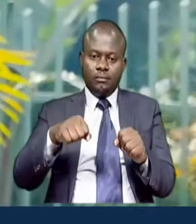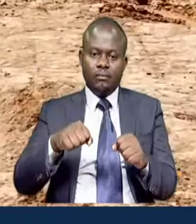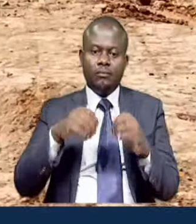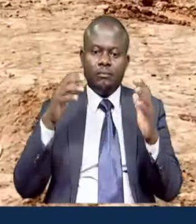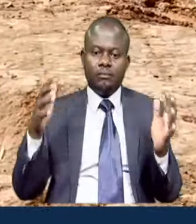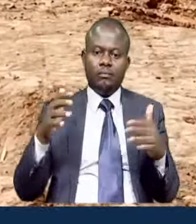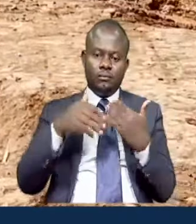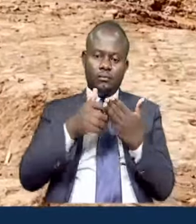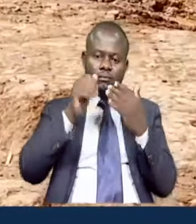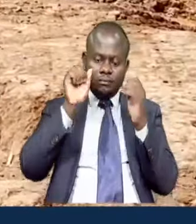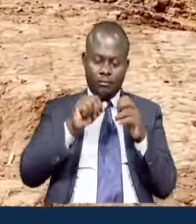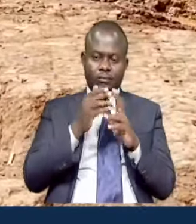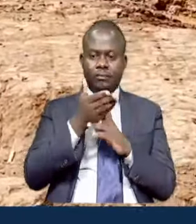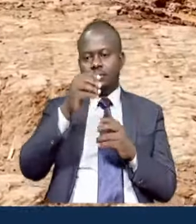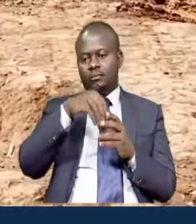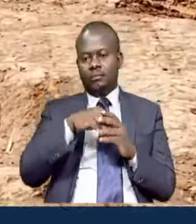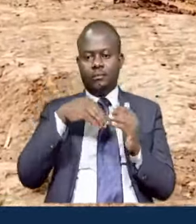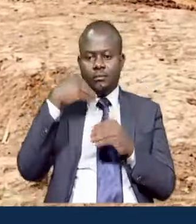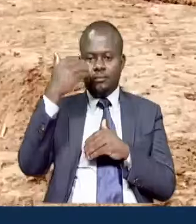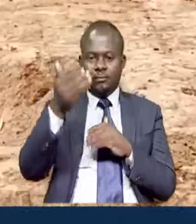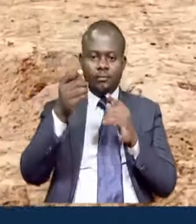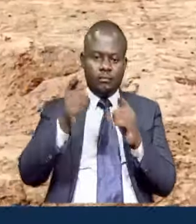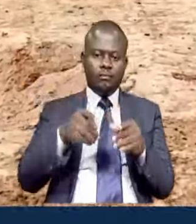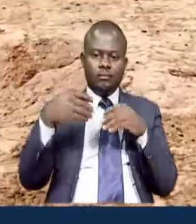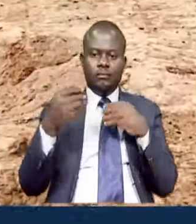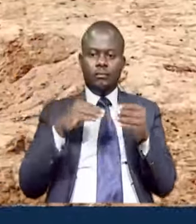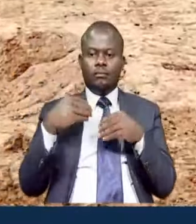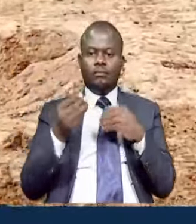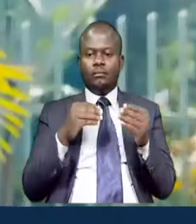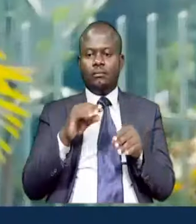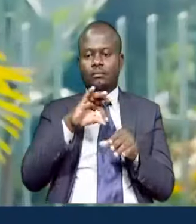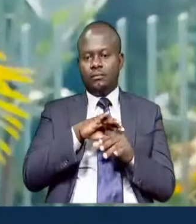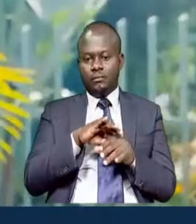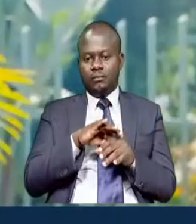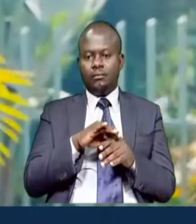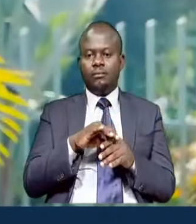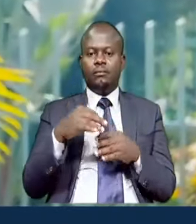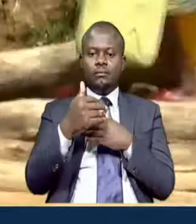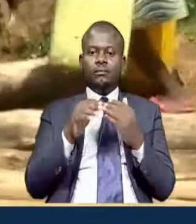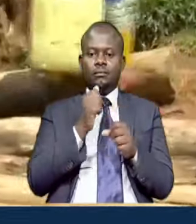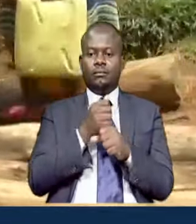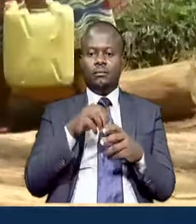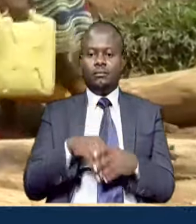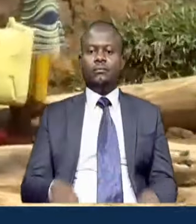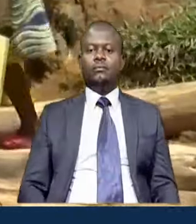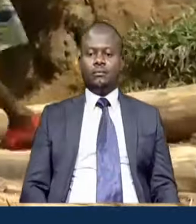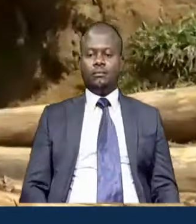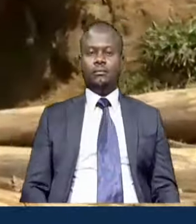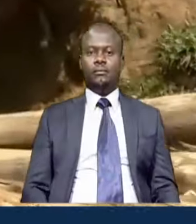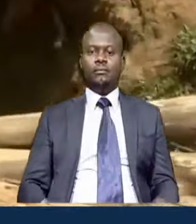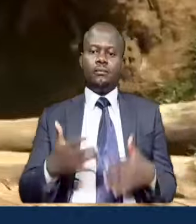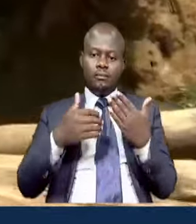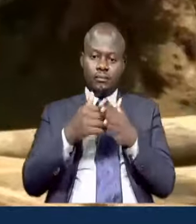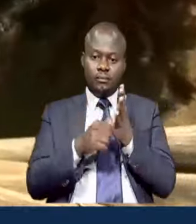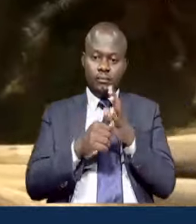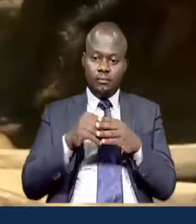imizigo zishobora kuba zanyuraho noneho zikageza ibikoresho by'itora ku byumba tuzaba dukoreramo uretse ikibazo cy'imihanda